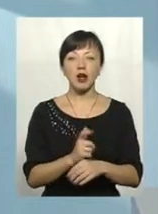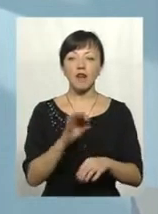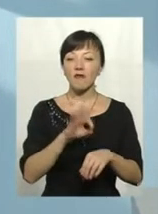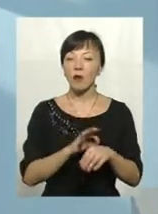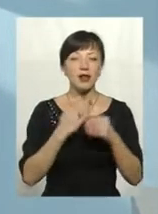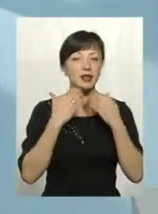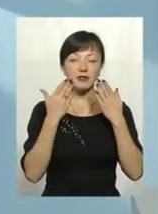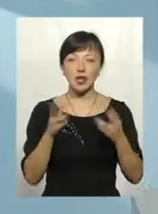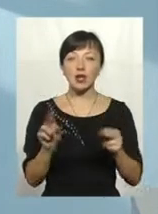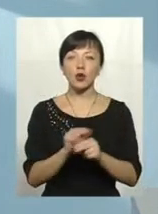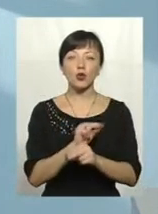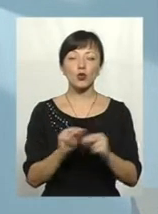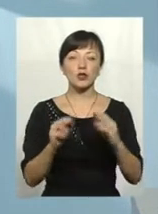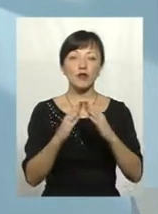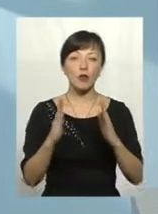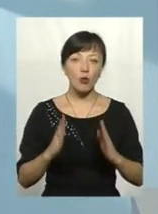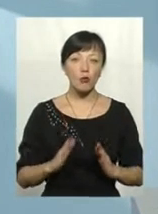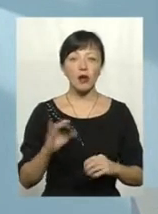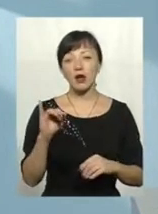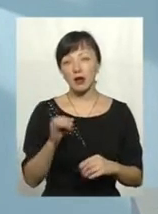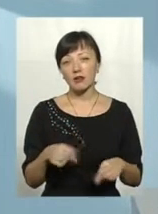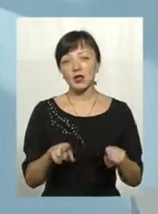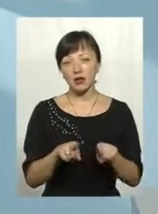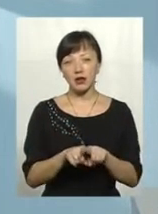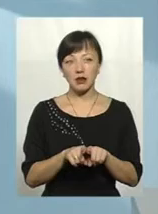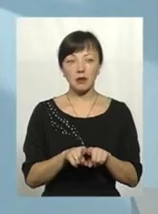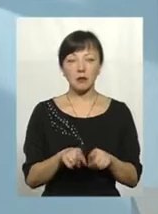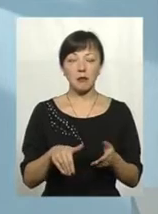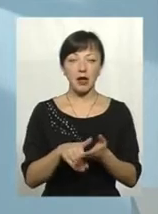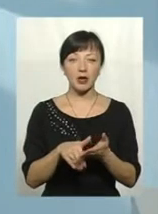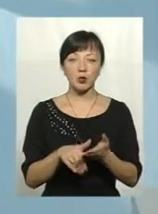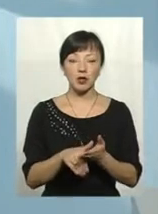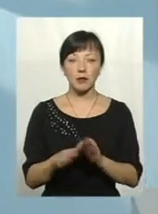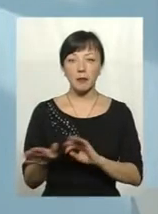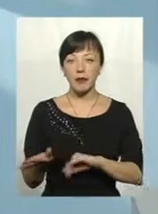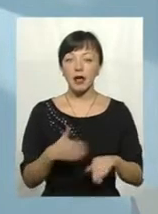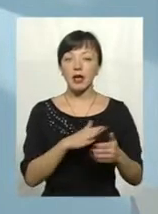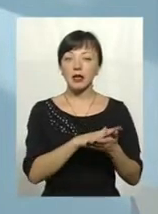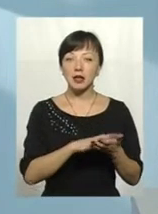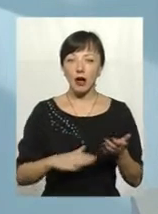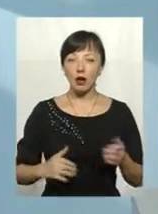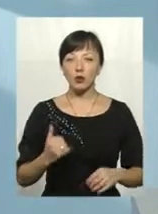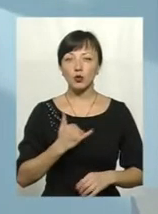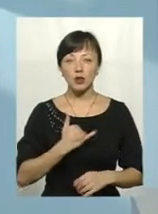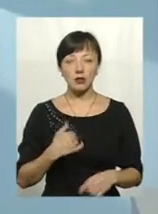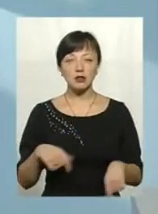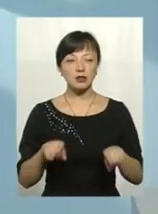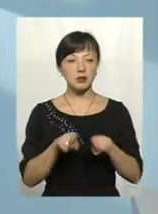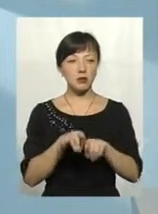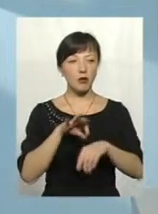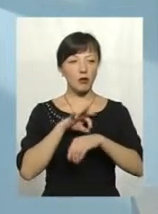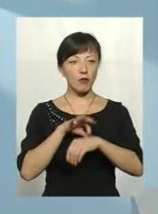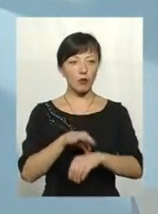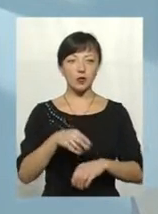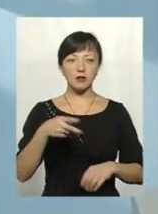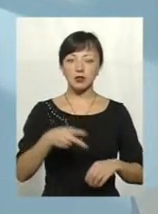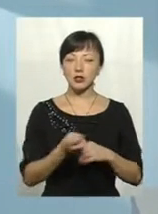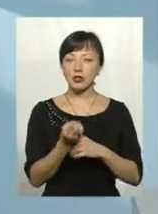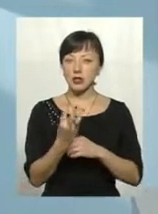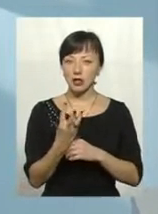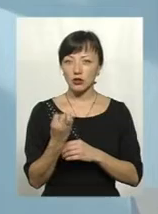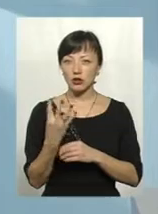звертаються. Вони лікуються вдома. Ну, так, отак і не довели. І далі у нас все-таки проводилось в 2013-2014